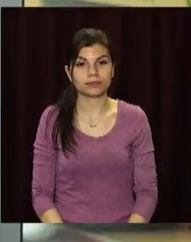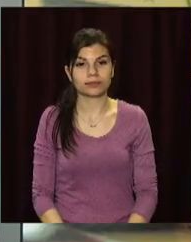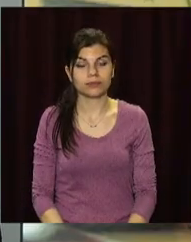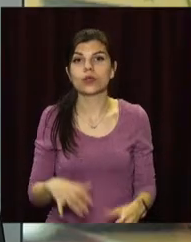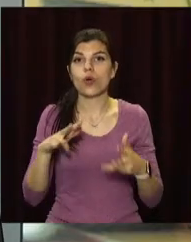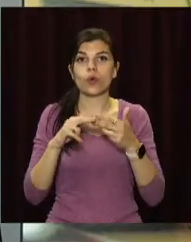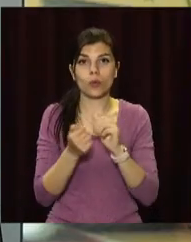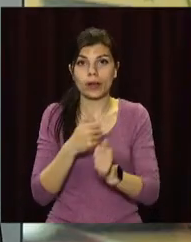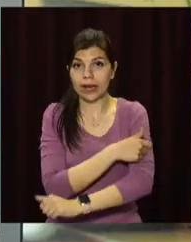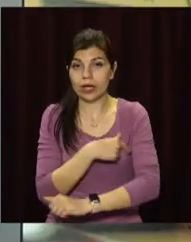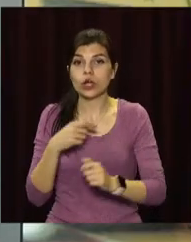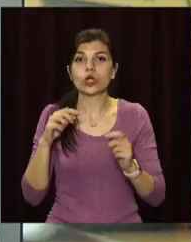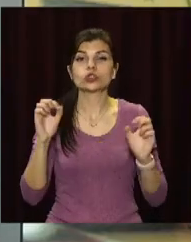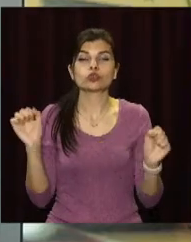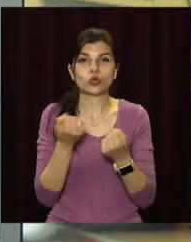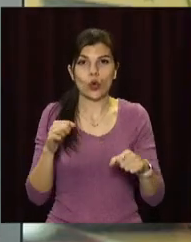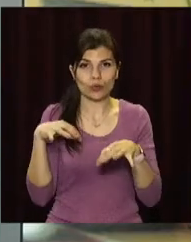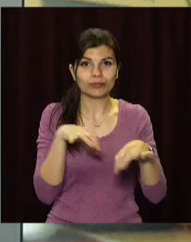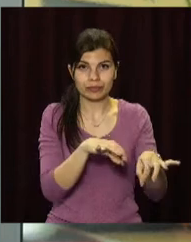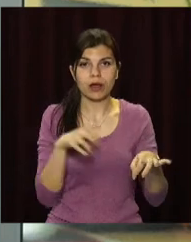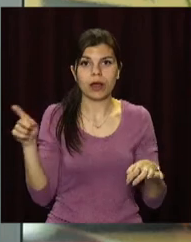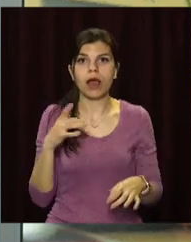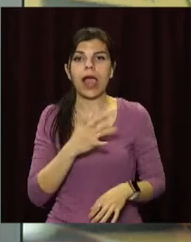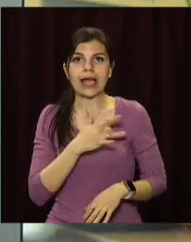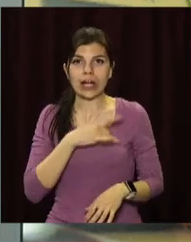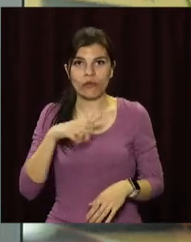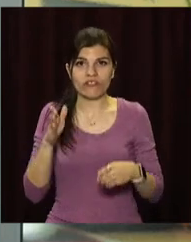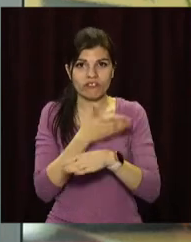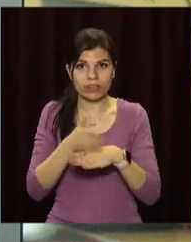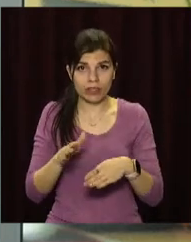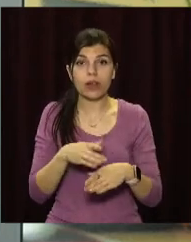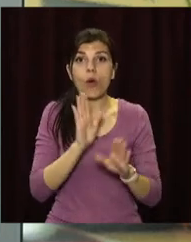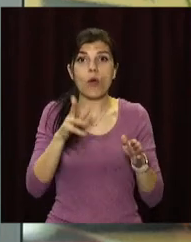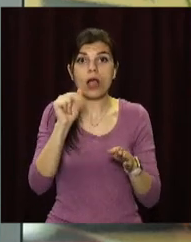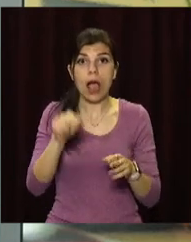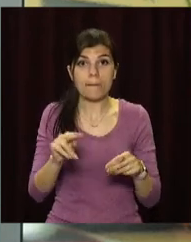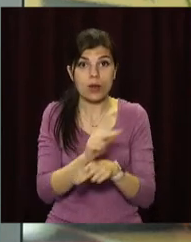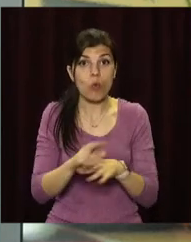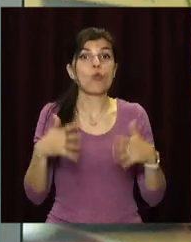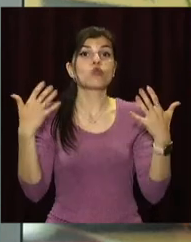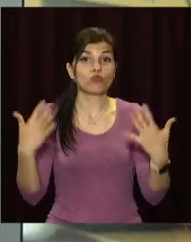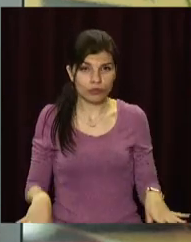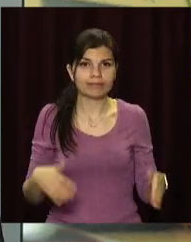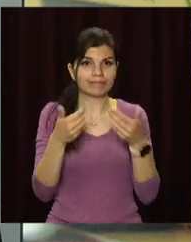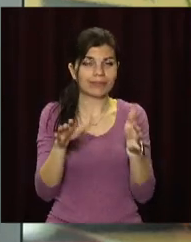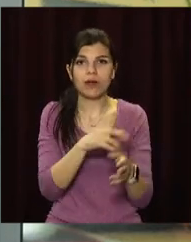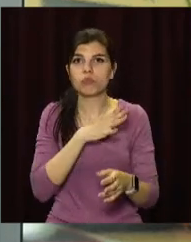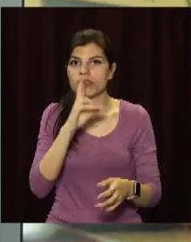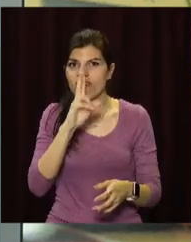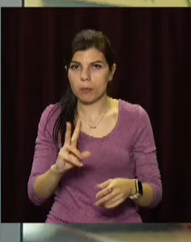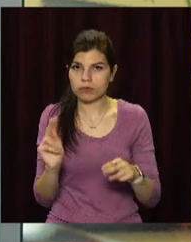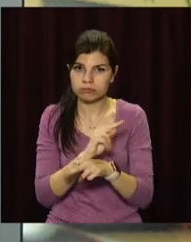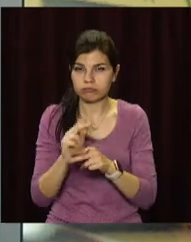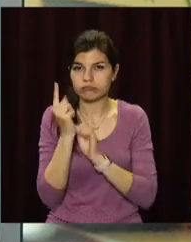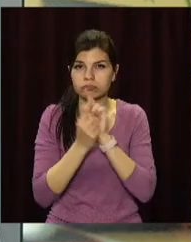У Кам'янській лікарні швидкої допомоги відкрили кардіологічне відділення після капітального ремонту. Реконструкція тривала 2 місяці.